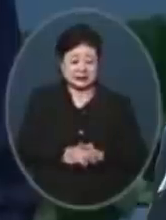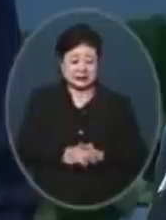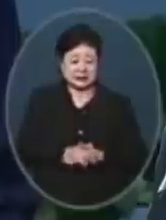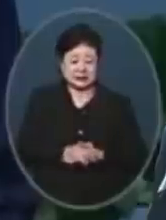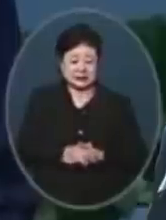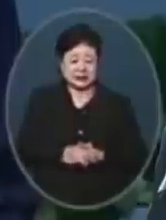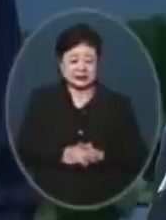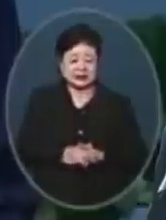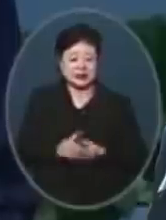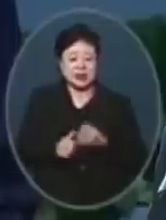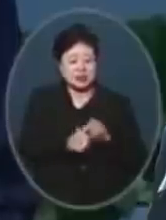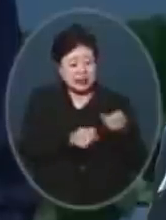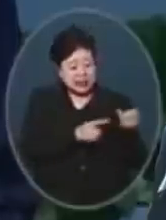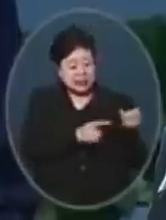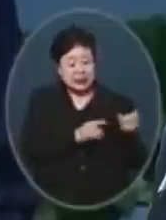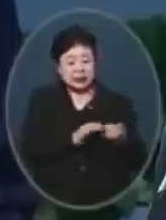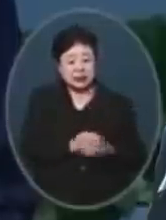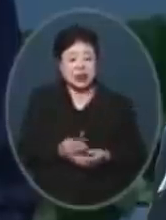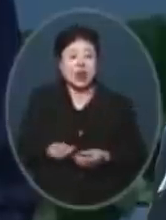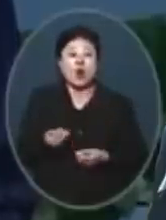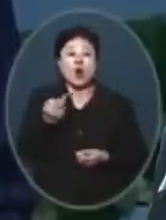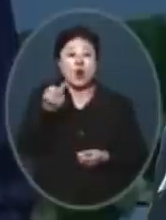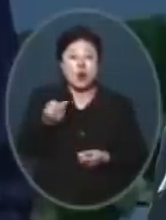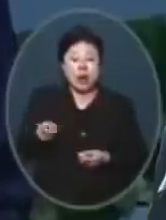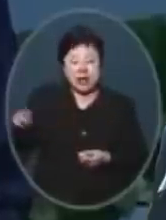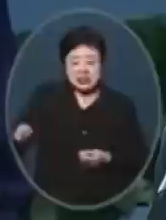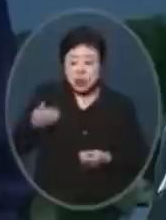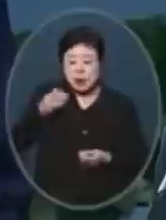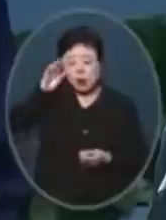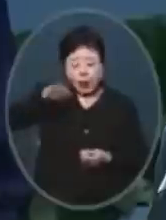아 사라는 오빠 저녁 먹으러 와